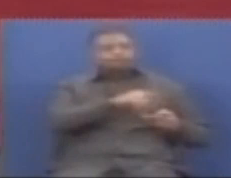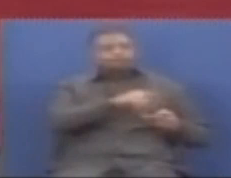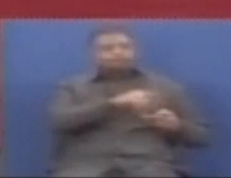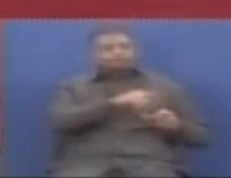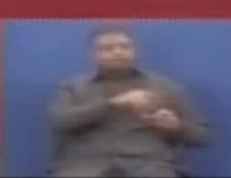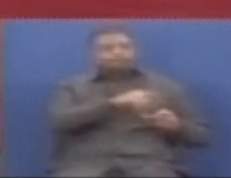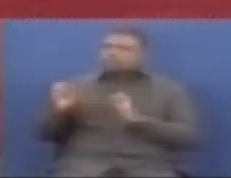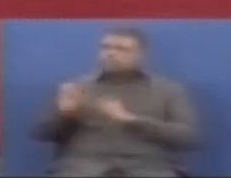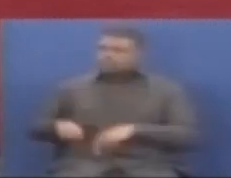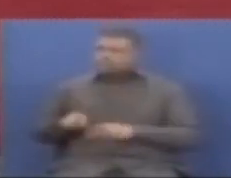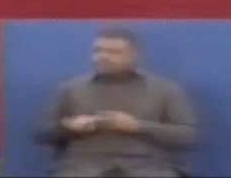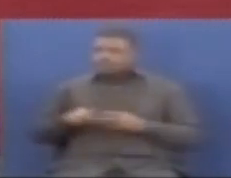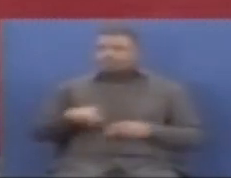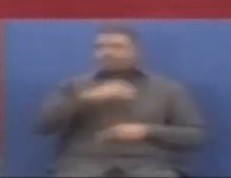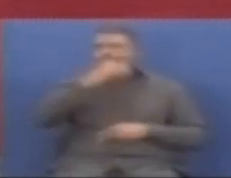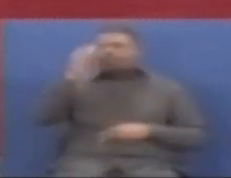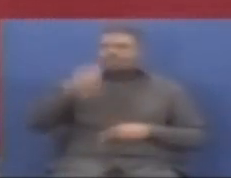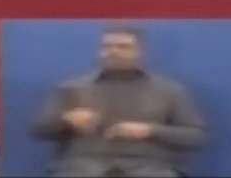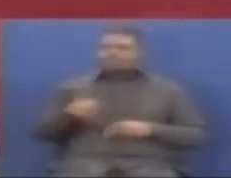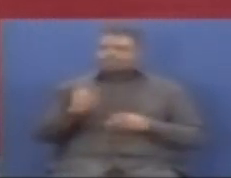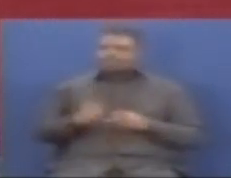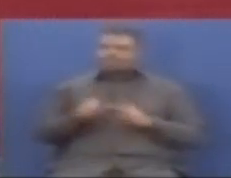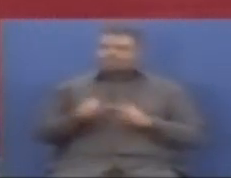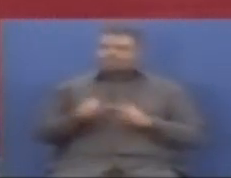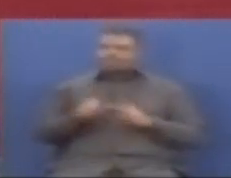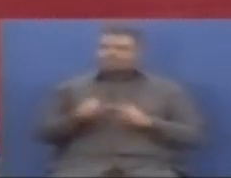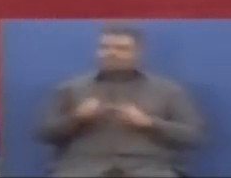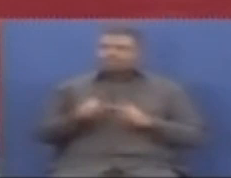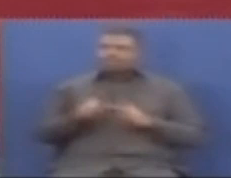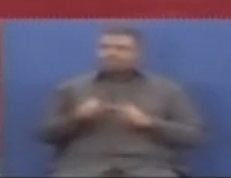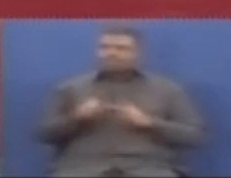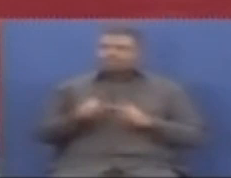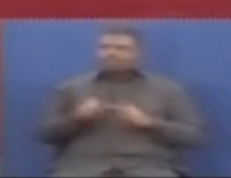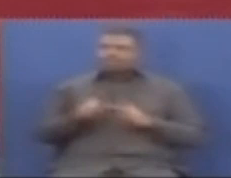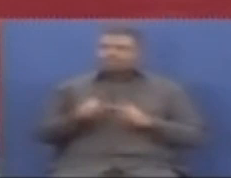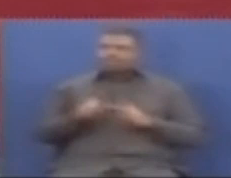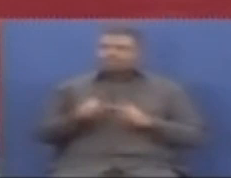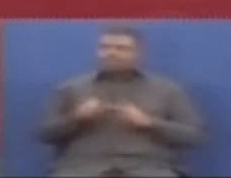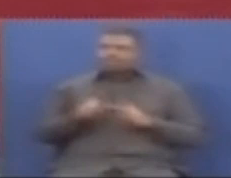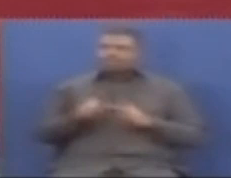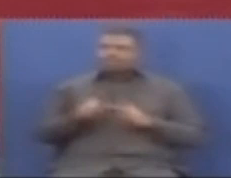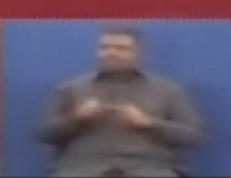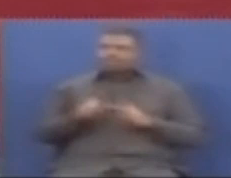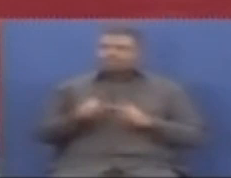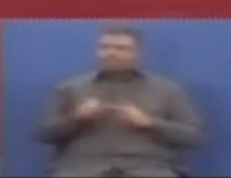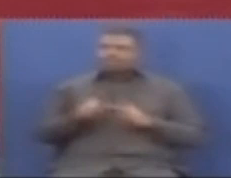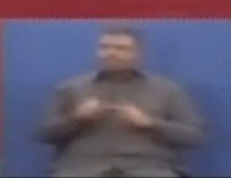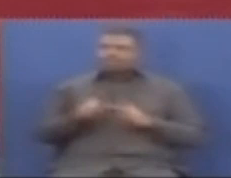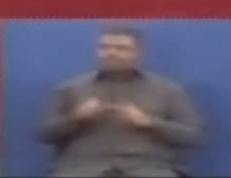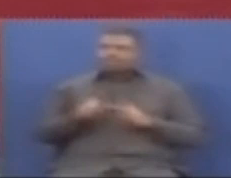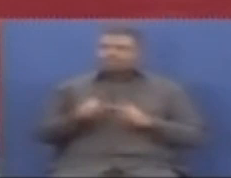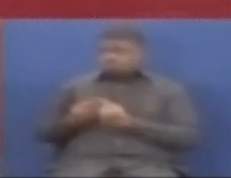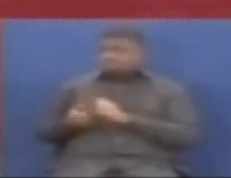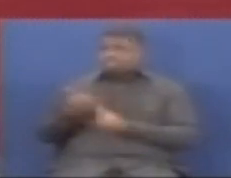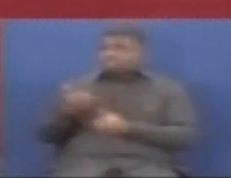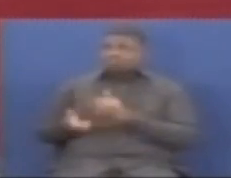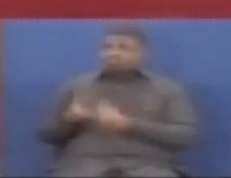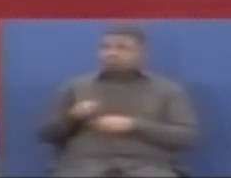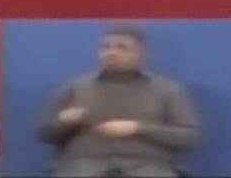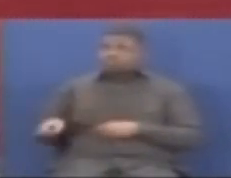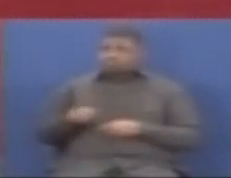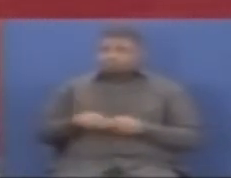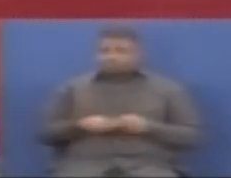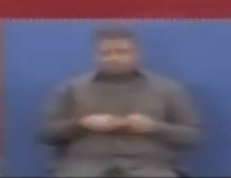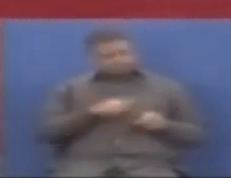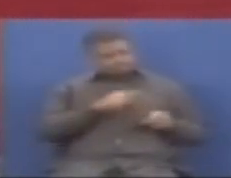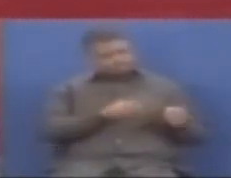kuna barabara Mgeta Silori Simba ambayo TANROADS walitengeneza ikabaki kilomita 9. Nilikuwa namuomba waziri sasa atamke kwamba